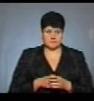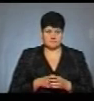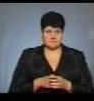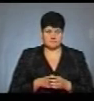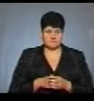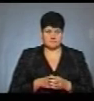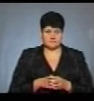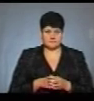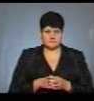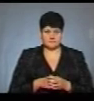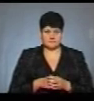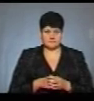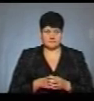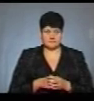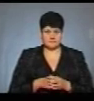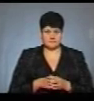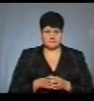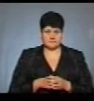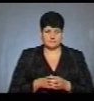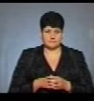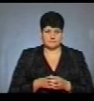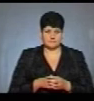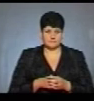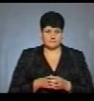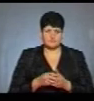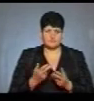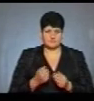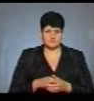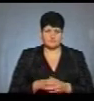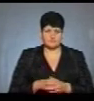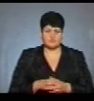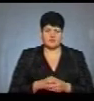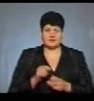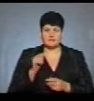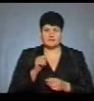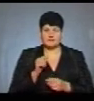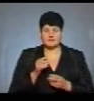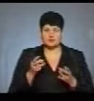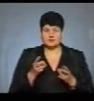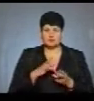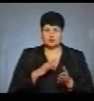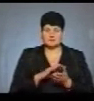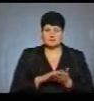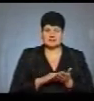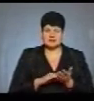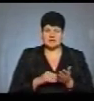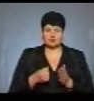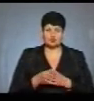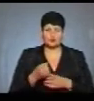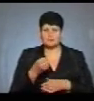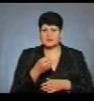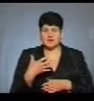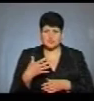б отримувати пільгу на пошту, так? На Укрпошту, через Укрпошту. де вам необхідно було написати заяву до